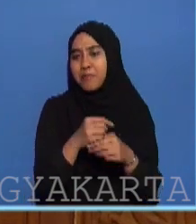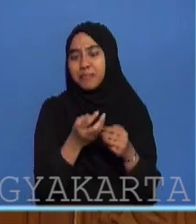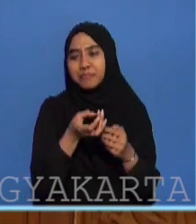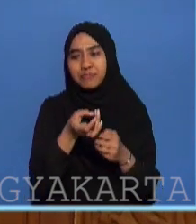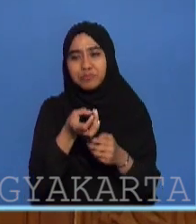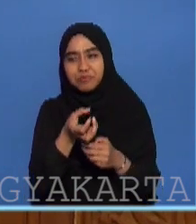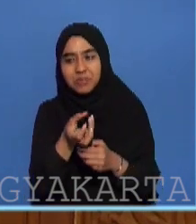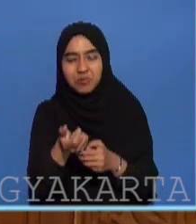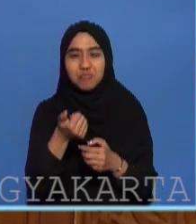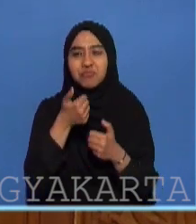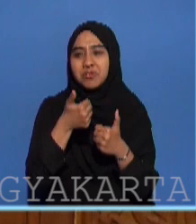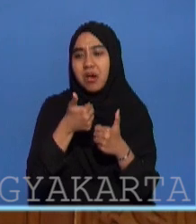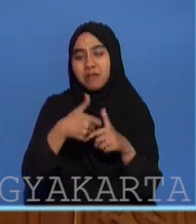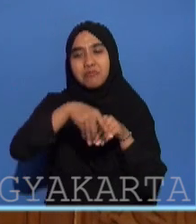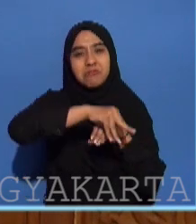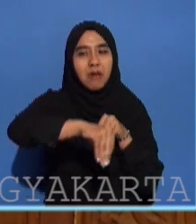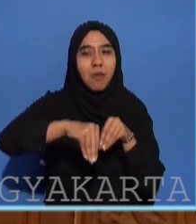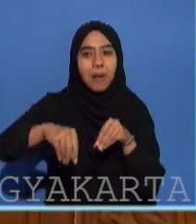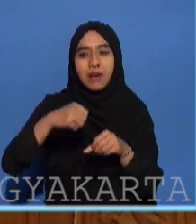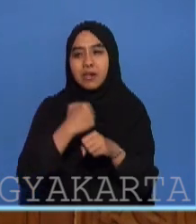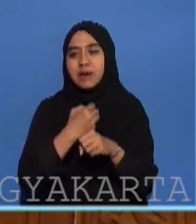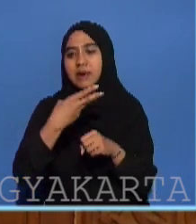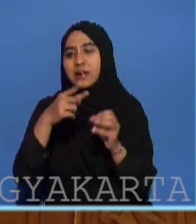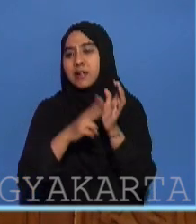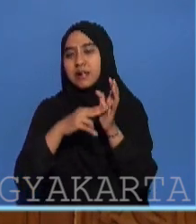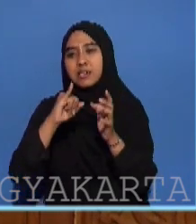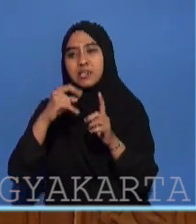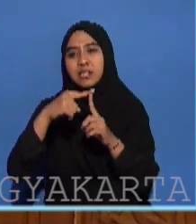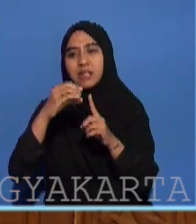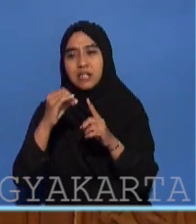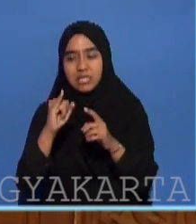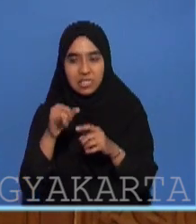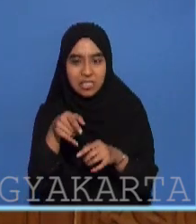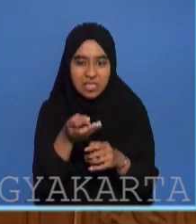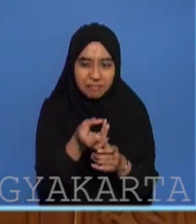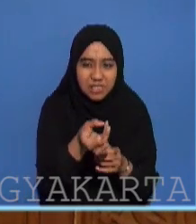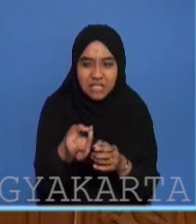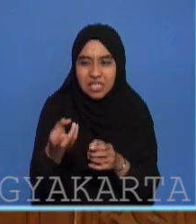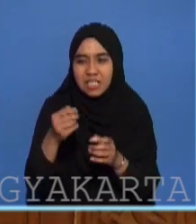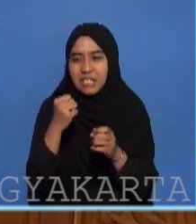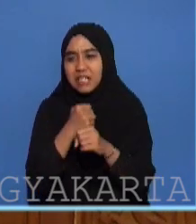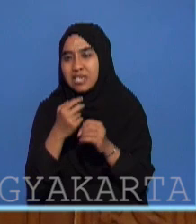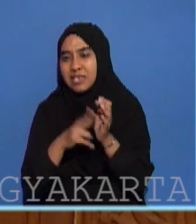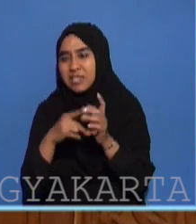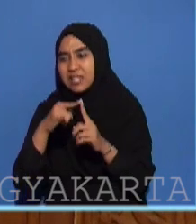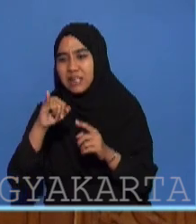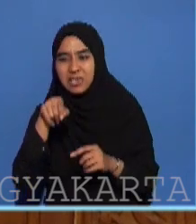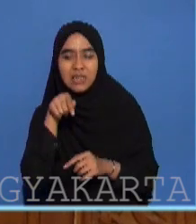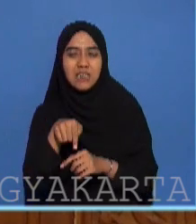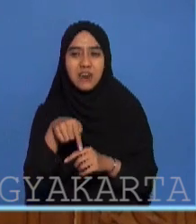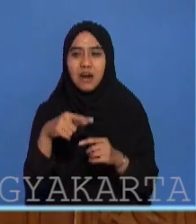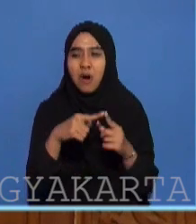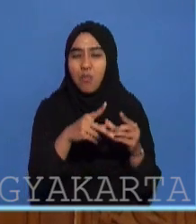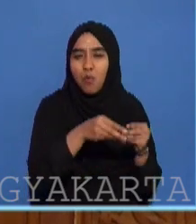sanget. Nggih menika taneman genitri. Setunggal kilo wiji genitri grade A saged dipun aosi setunggal